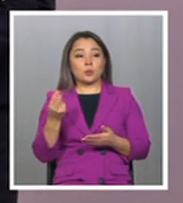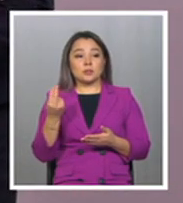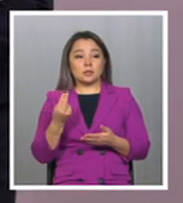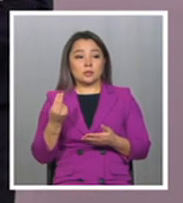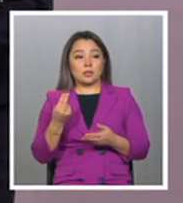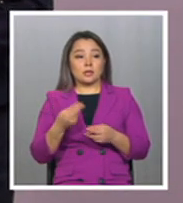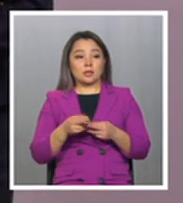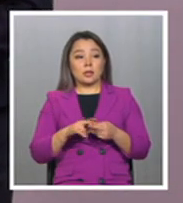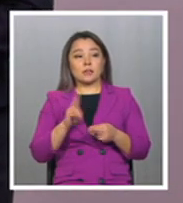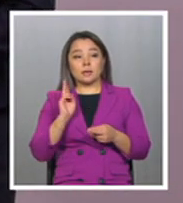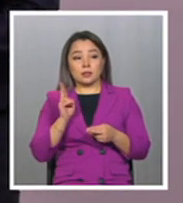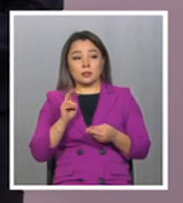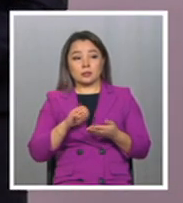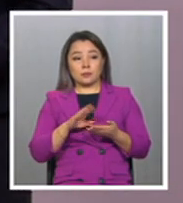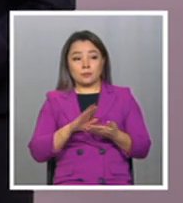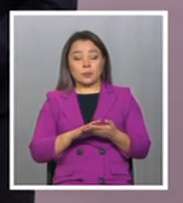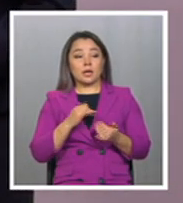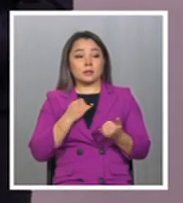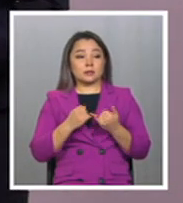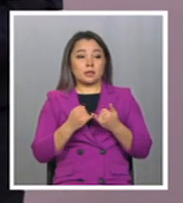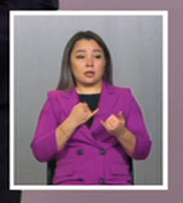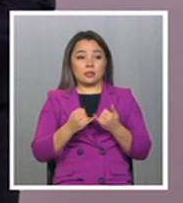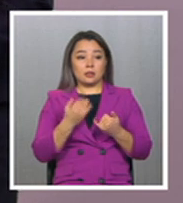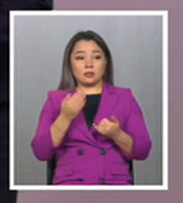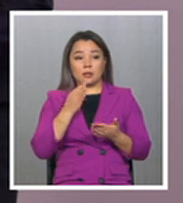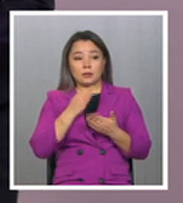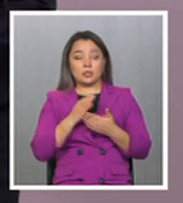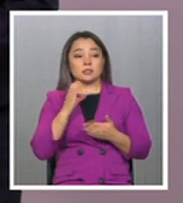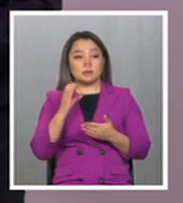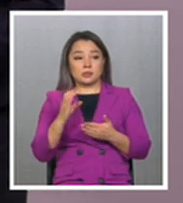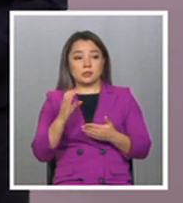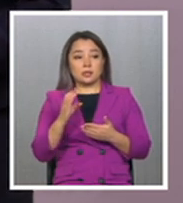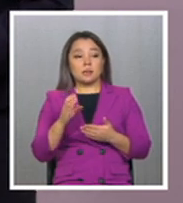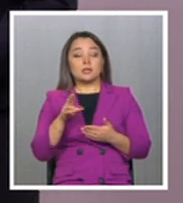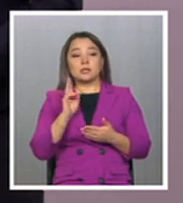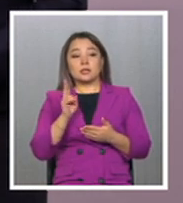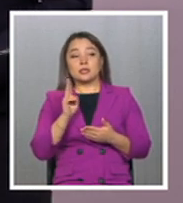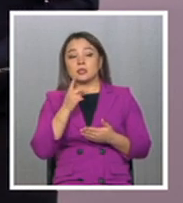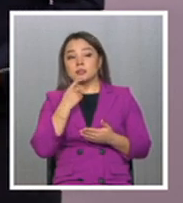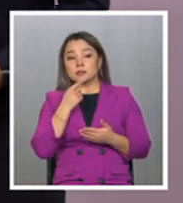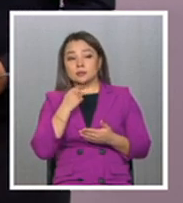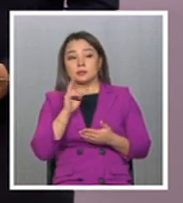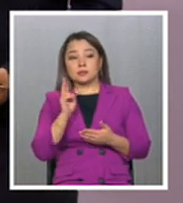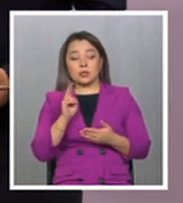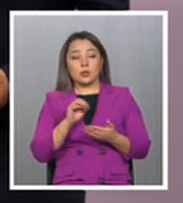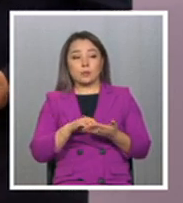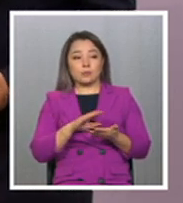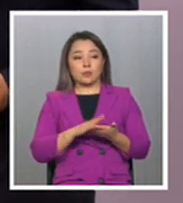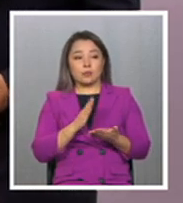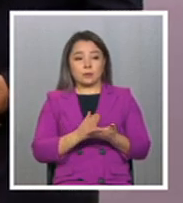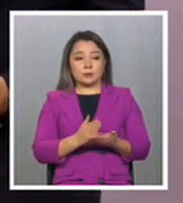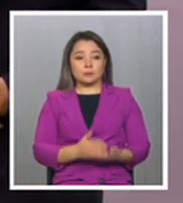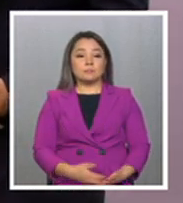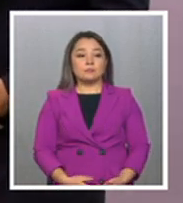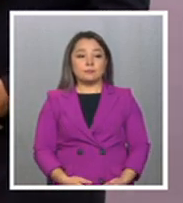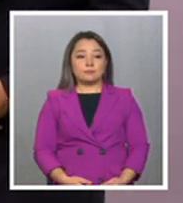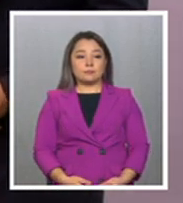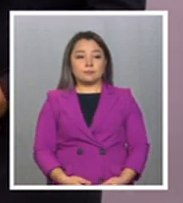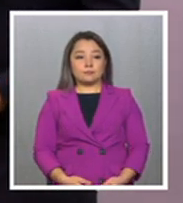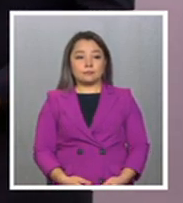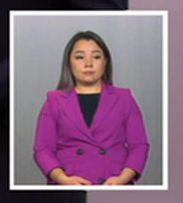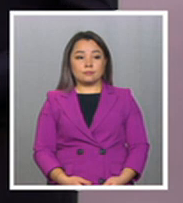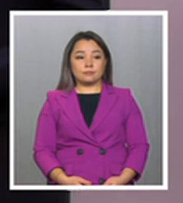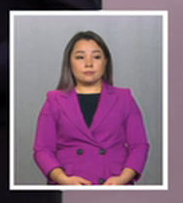К әрпімен, сары түсті шарды С әрпімен, қызыл түсті шарды қы әртімен белгілеп